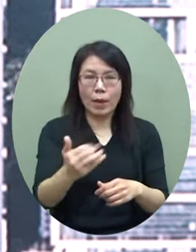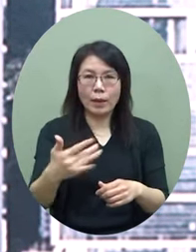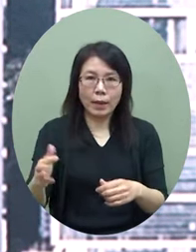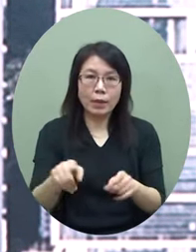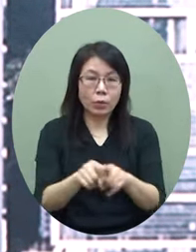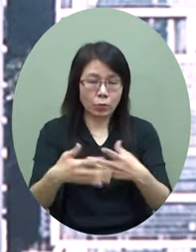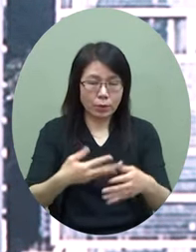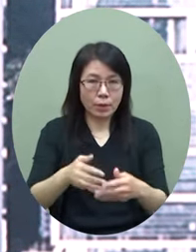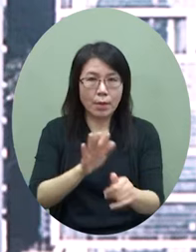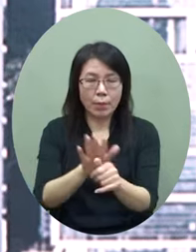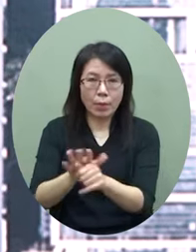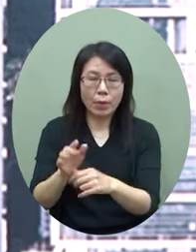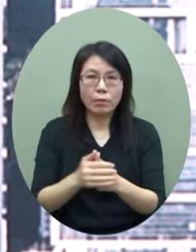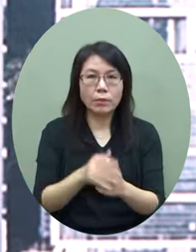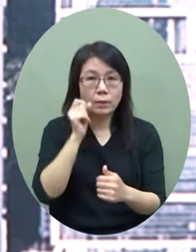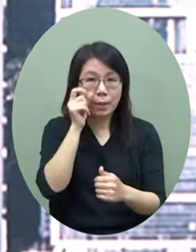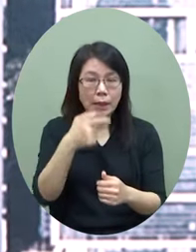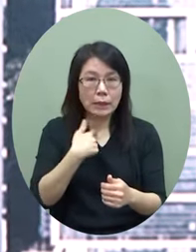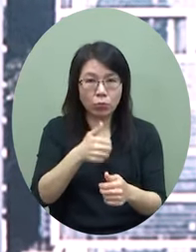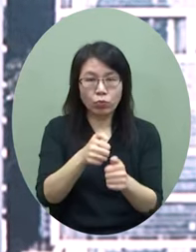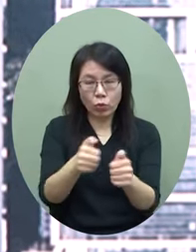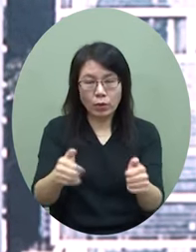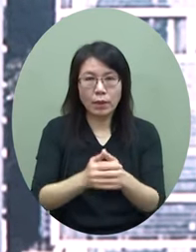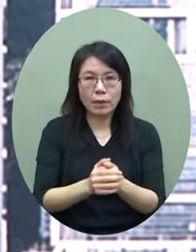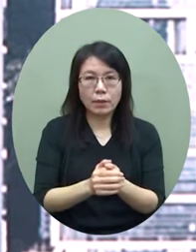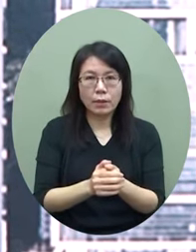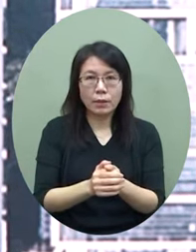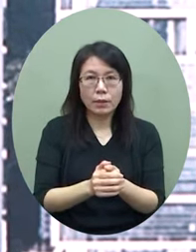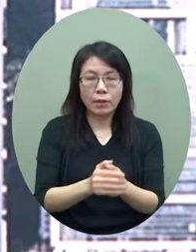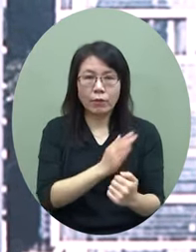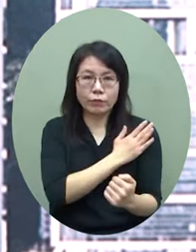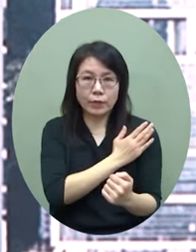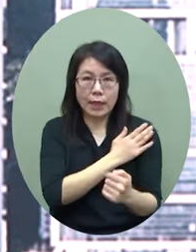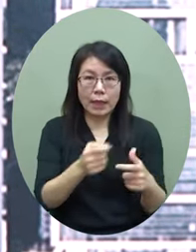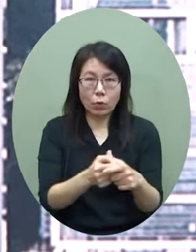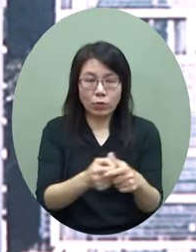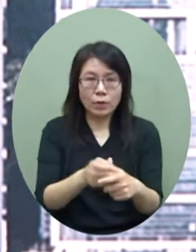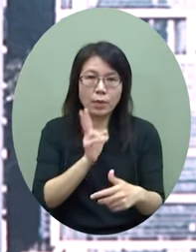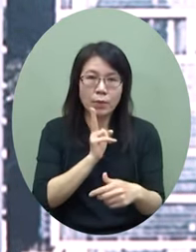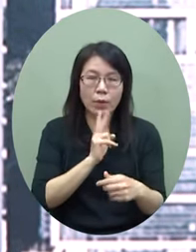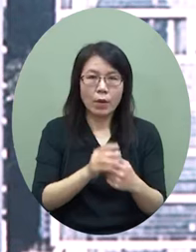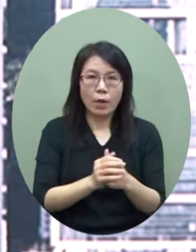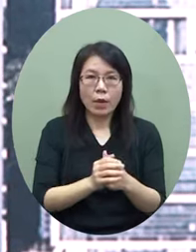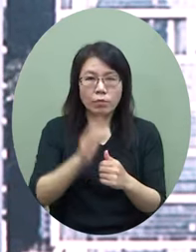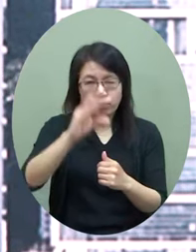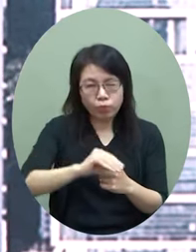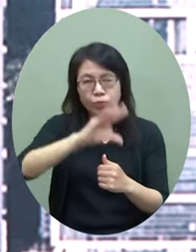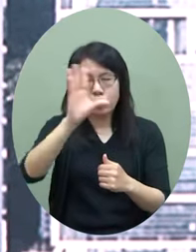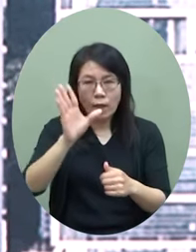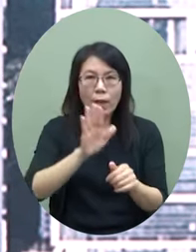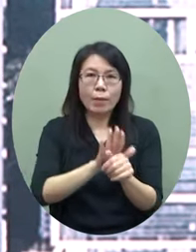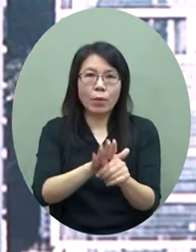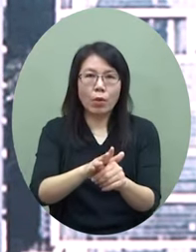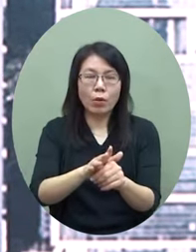的同事特別想明謝幾個承辦商他們不眠不休地在凌